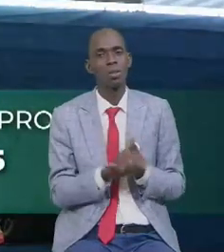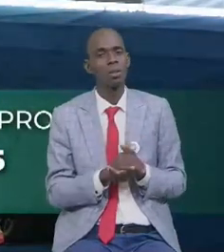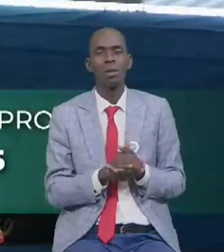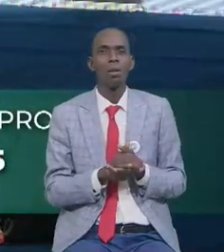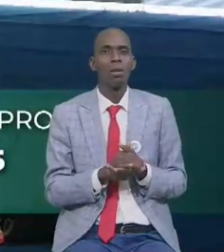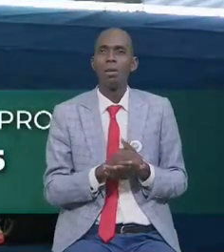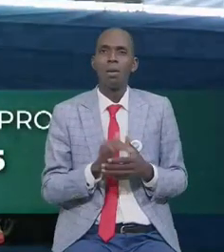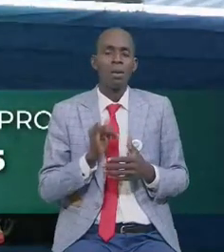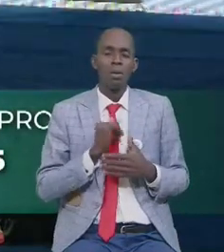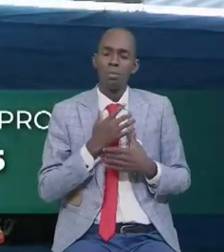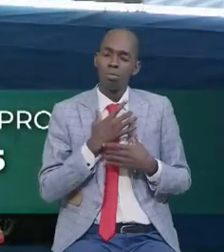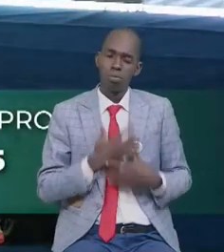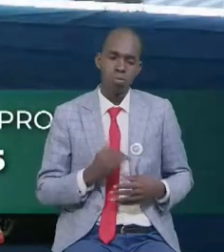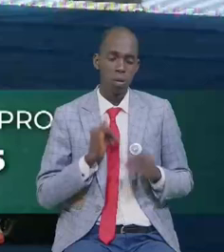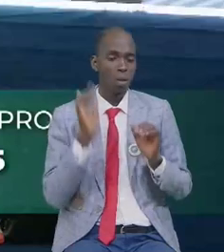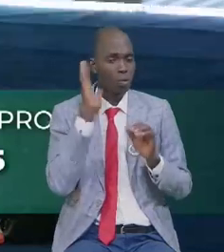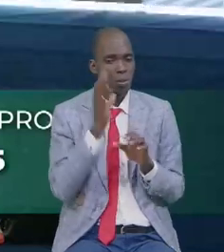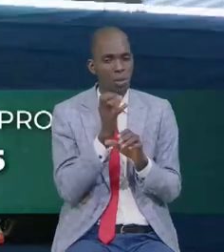Oh, je souhaite avoir quelqu'un